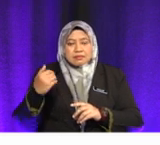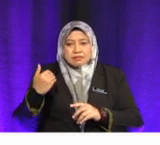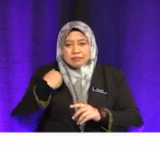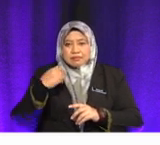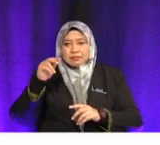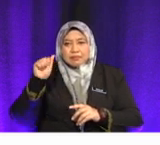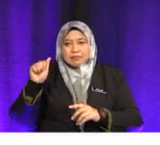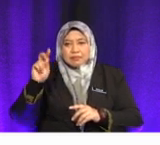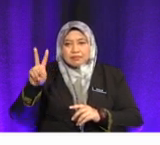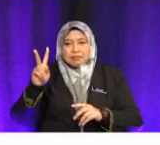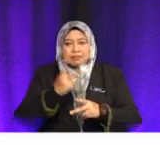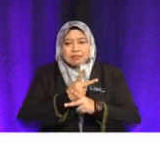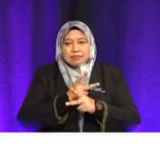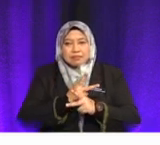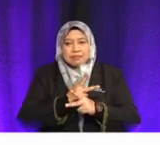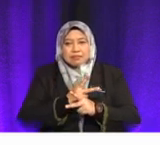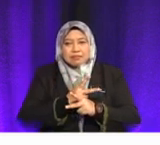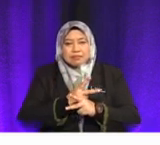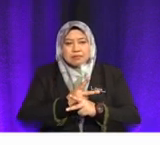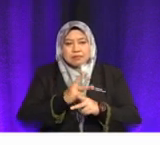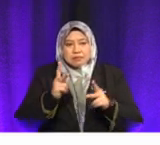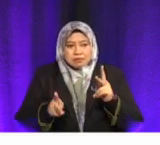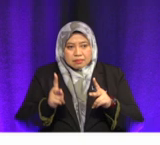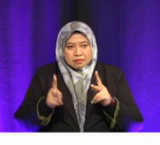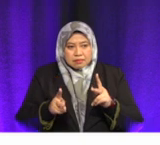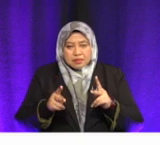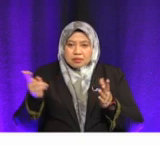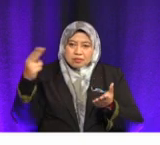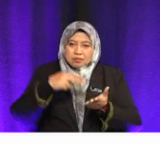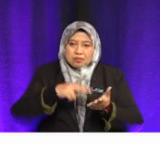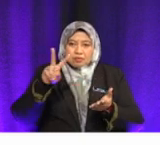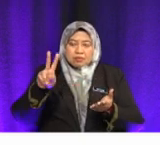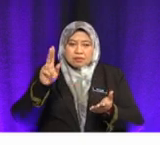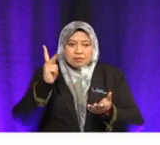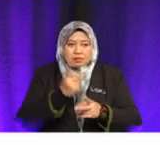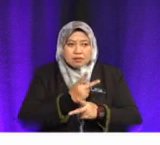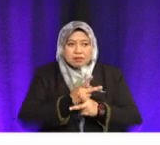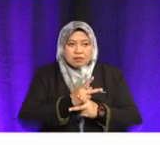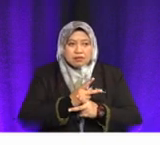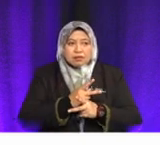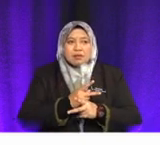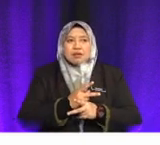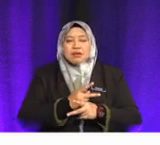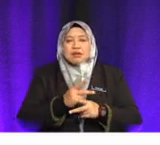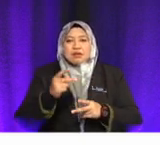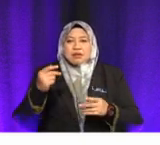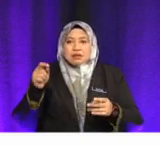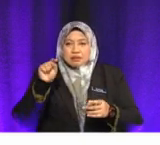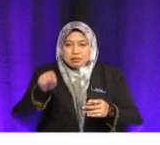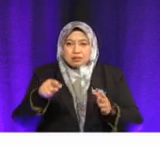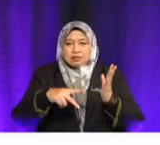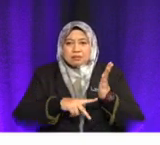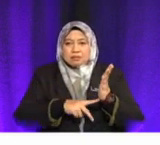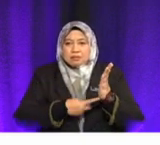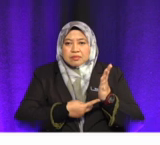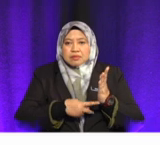jadi kita tahu bahwa berulang dua kali dia adalah titik itu